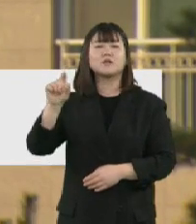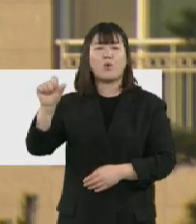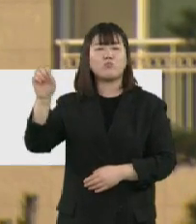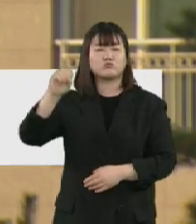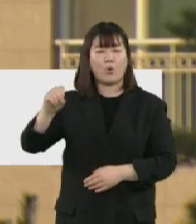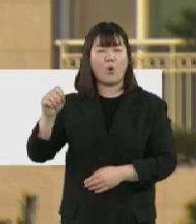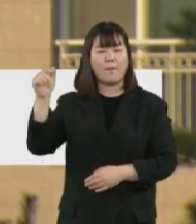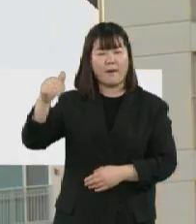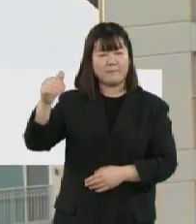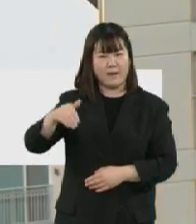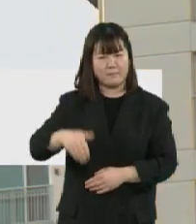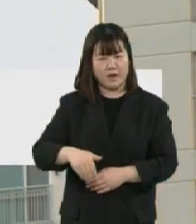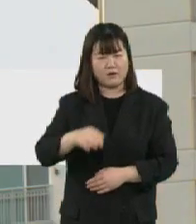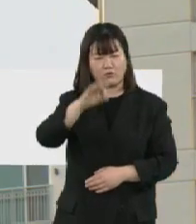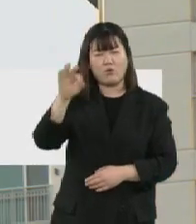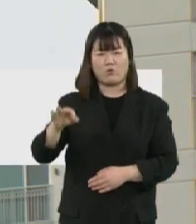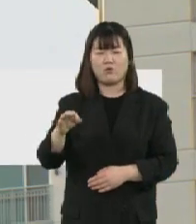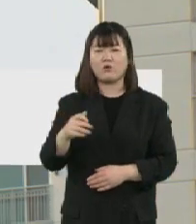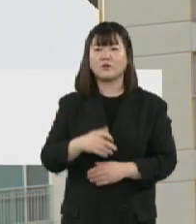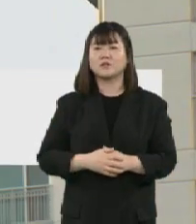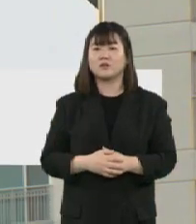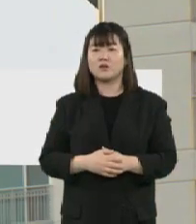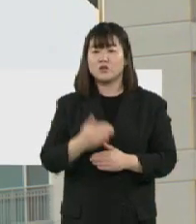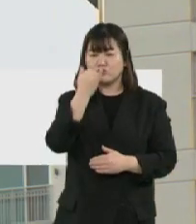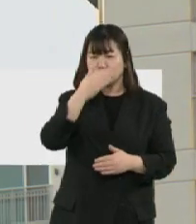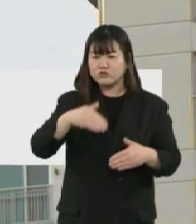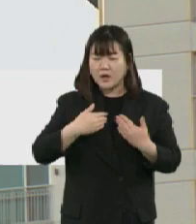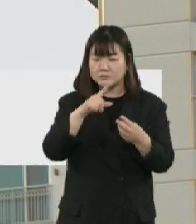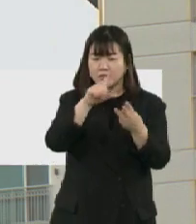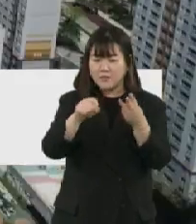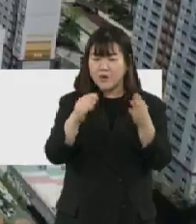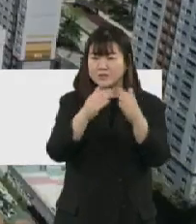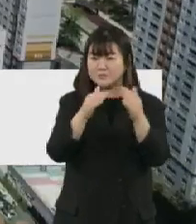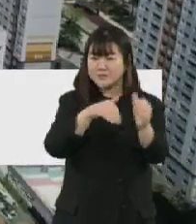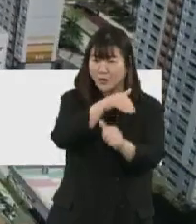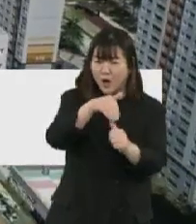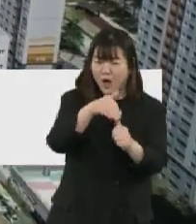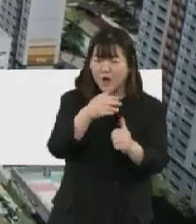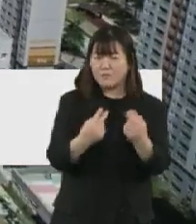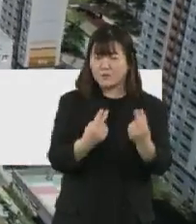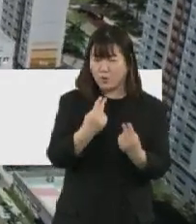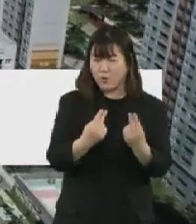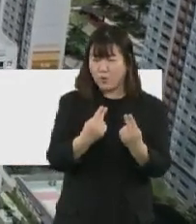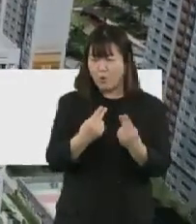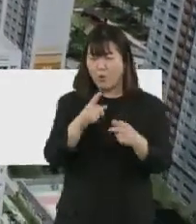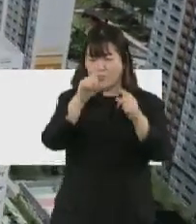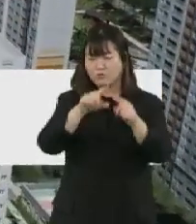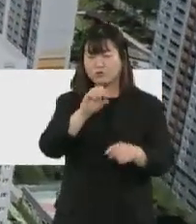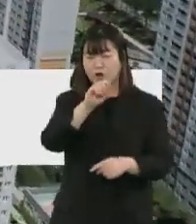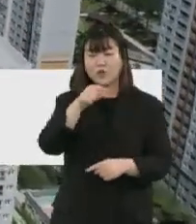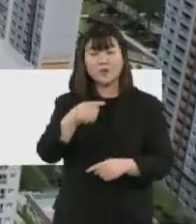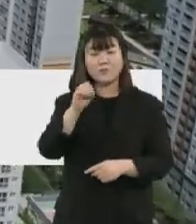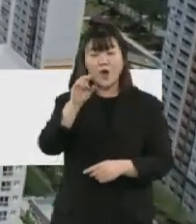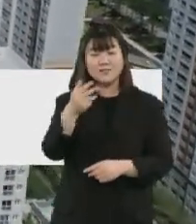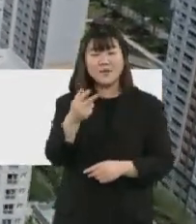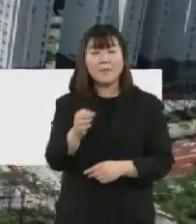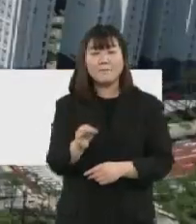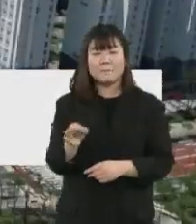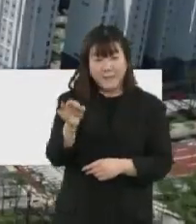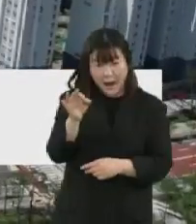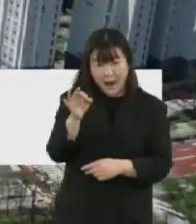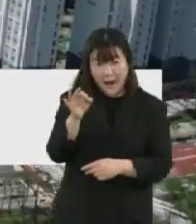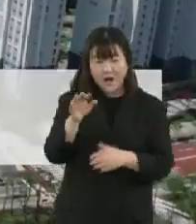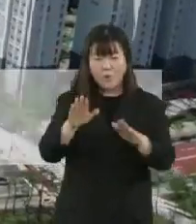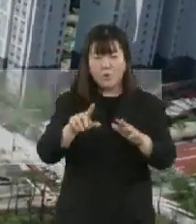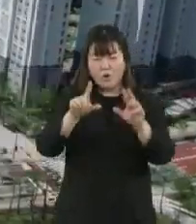포인트 씩 하락폭이 커졌습니다 중남 의 3월 주택가격은 전월 대비 평균 0.07% 상승했으나